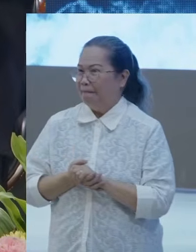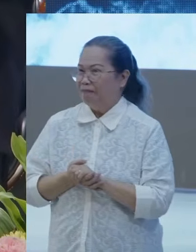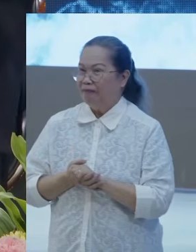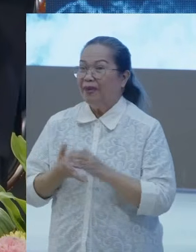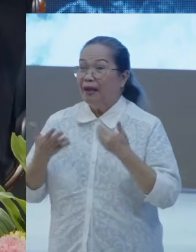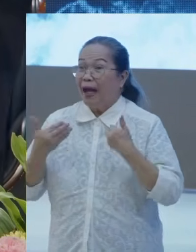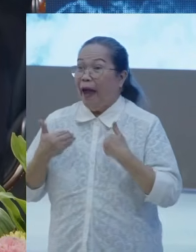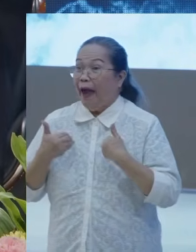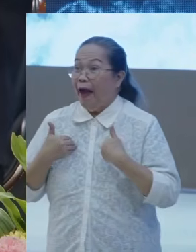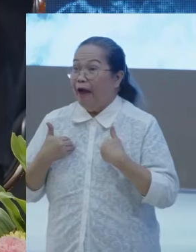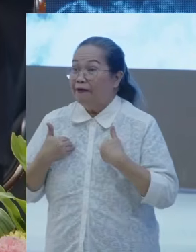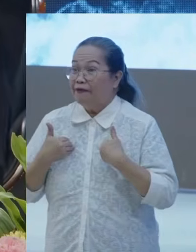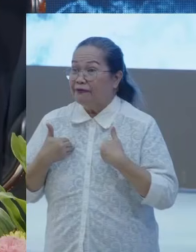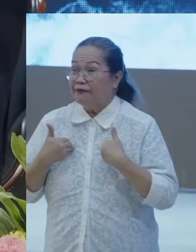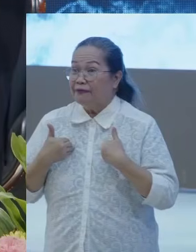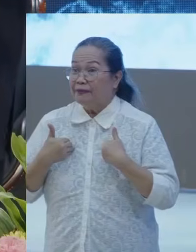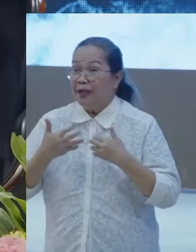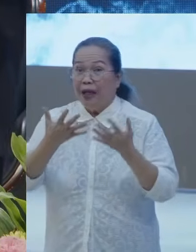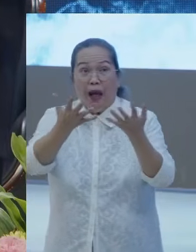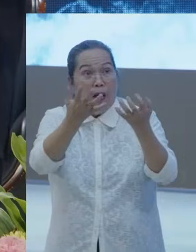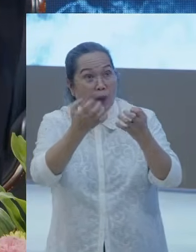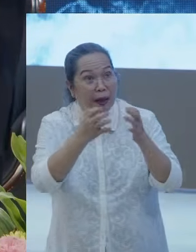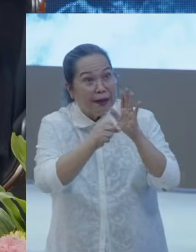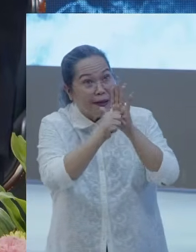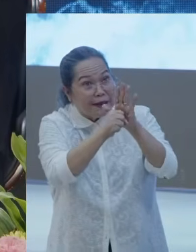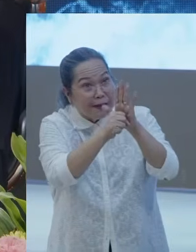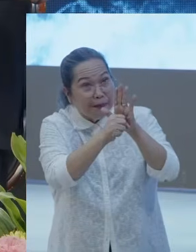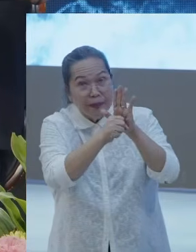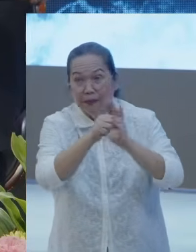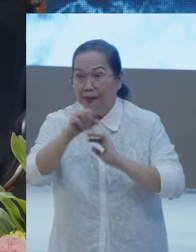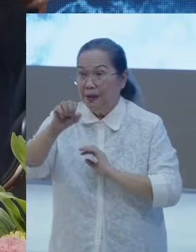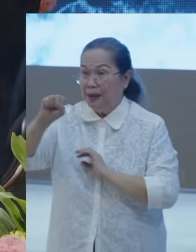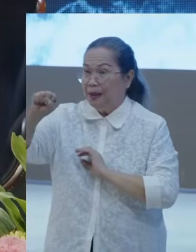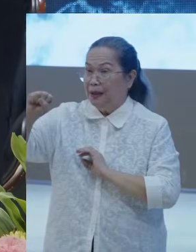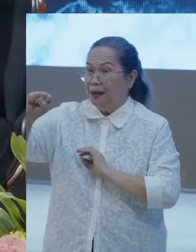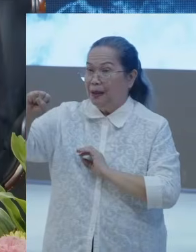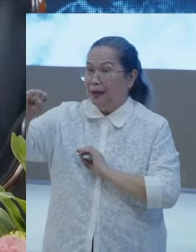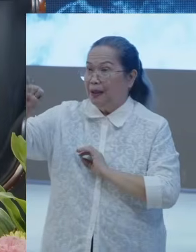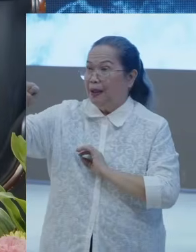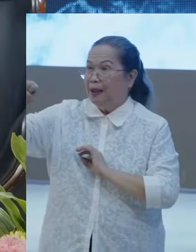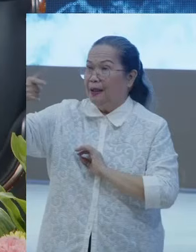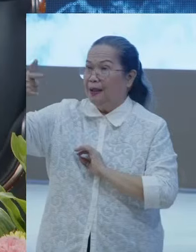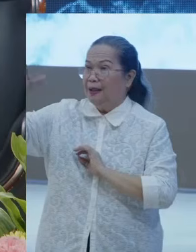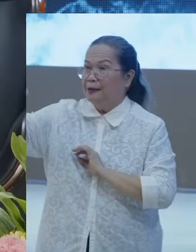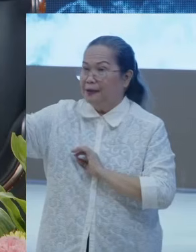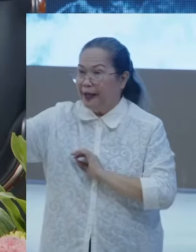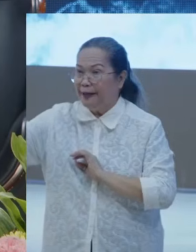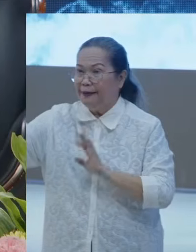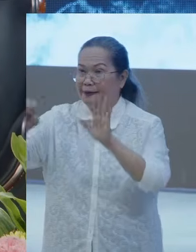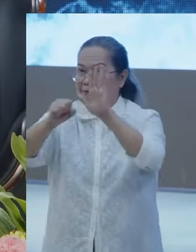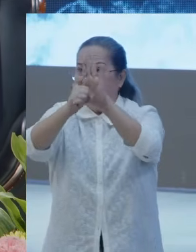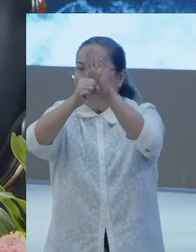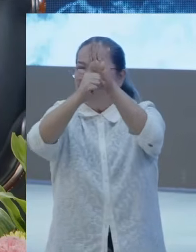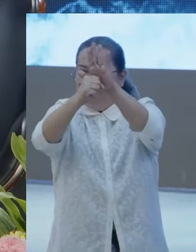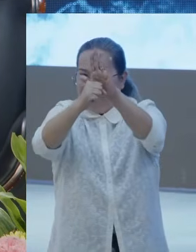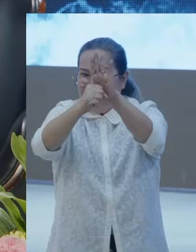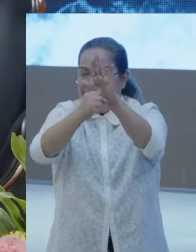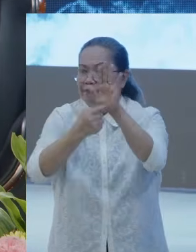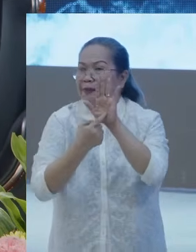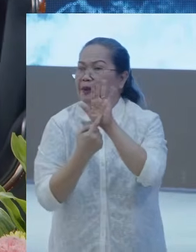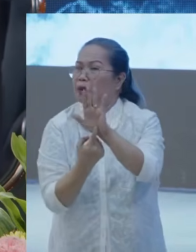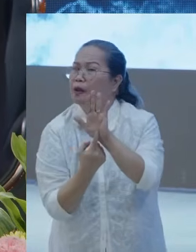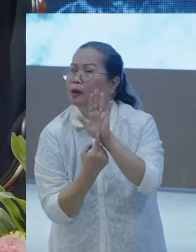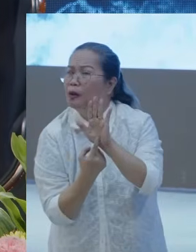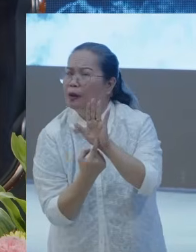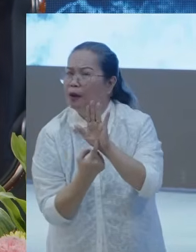merong pinanggalingan po yun. No? Kasi then, sa Tagalog, ngayon, ano nangyari bago